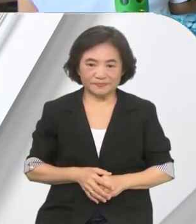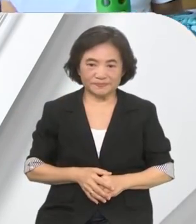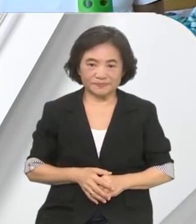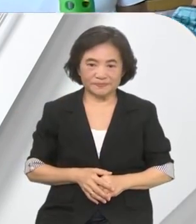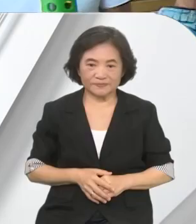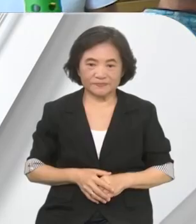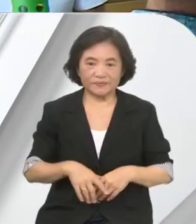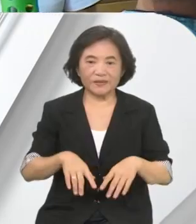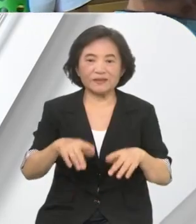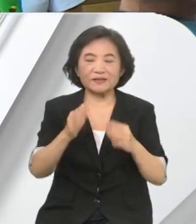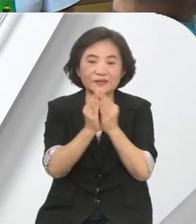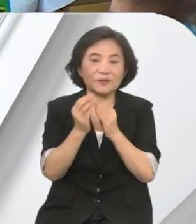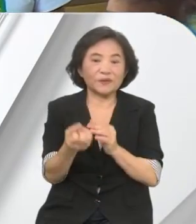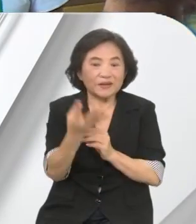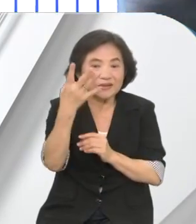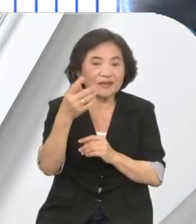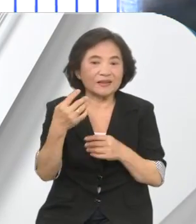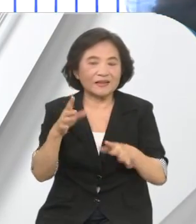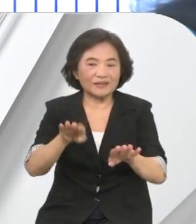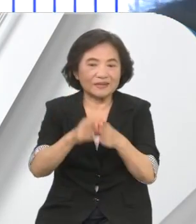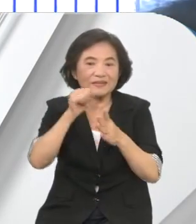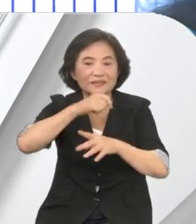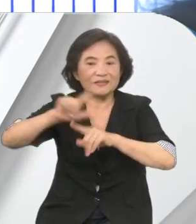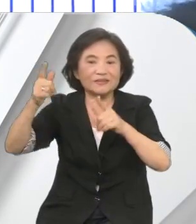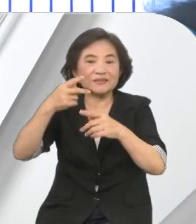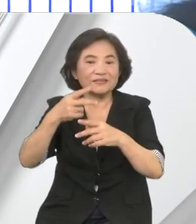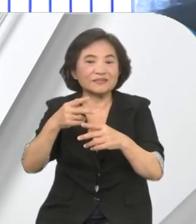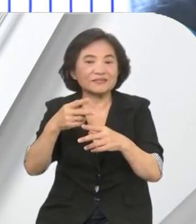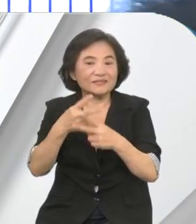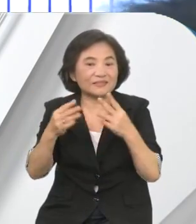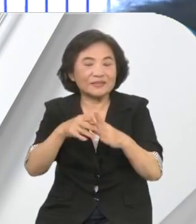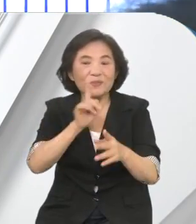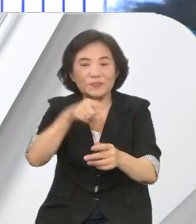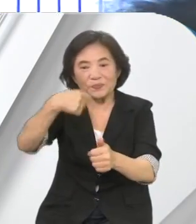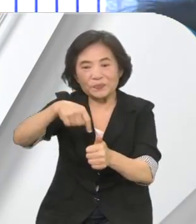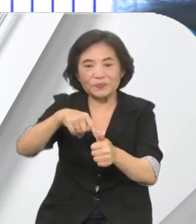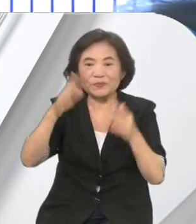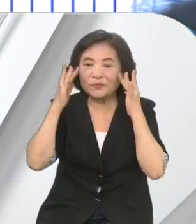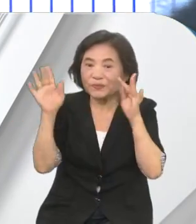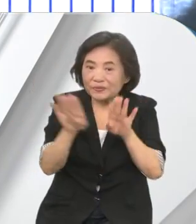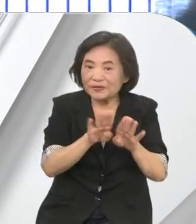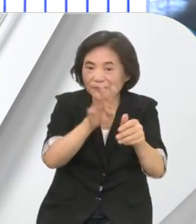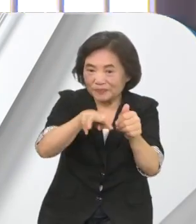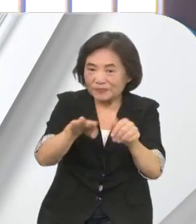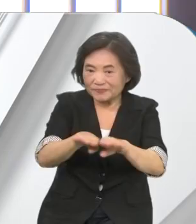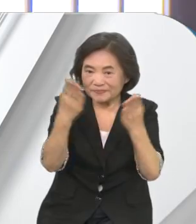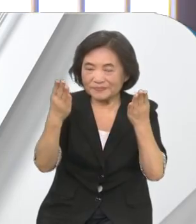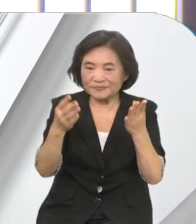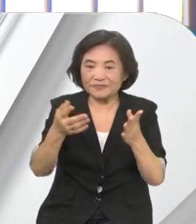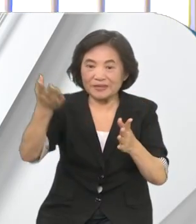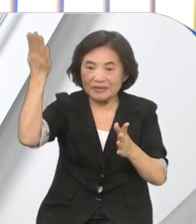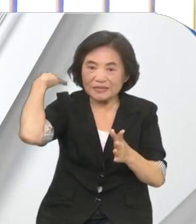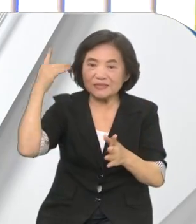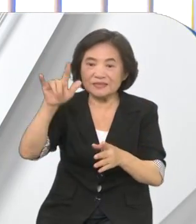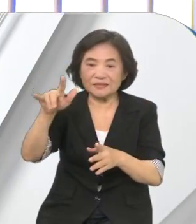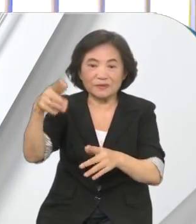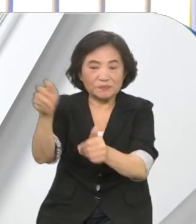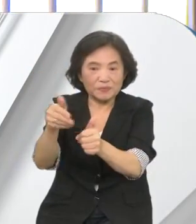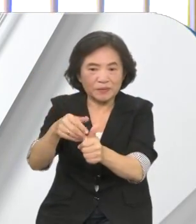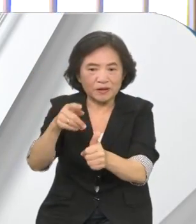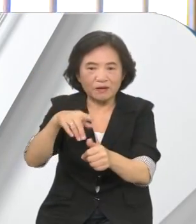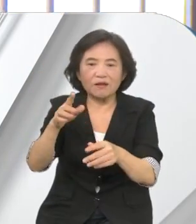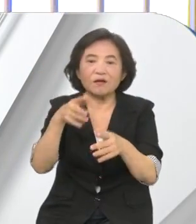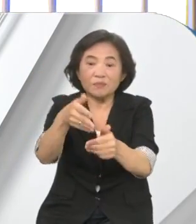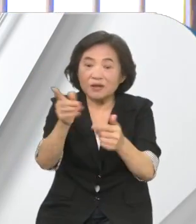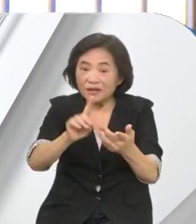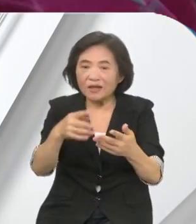艺术头发开，开始也推动行业新创事暑假培训课程的主题。老台北新创事培训课程，但是